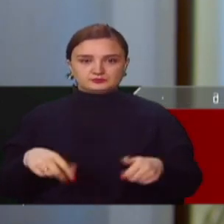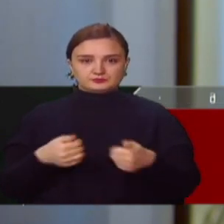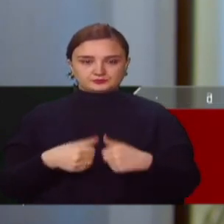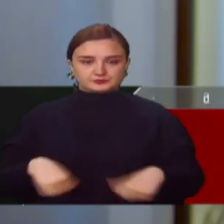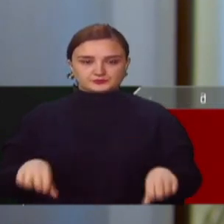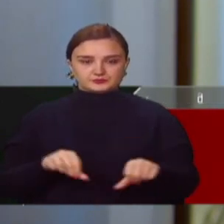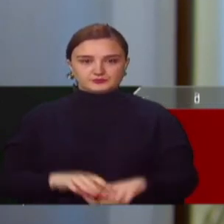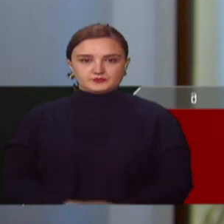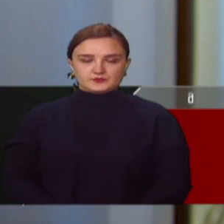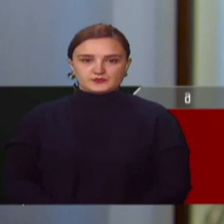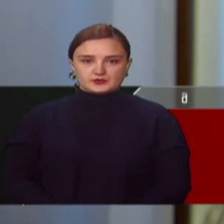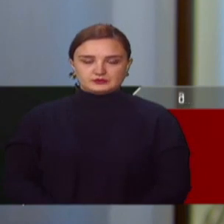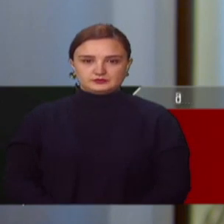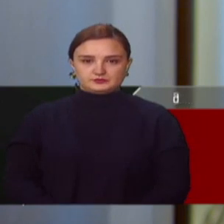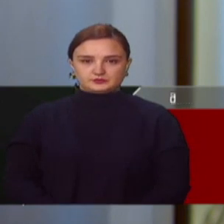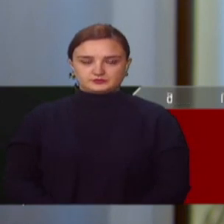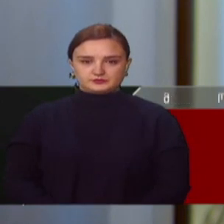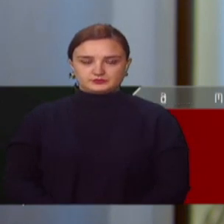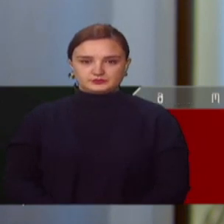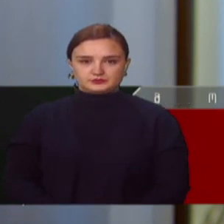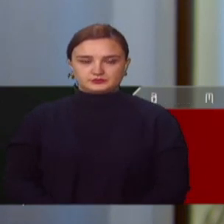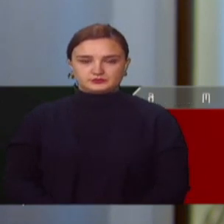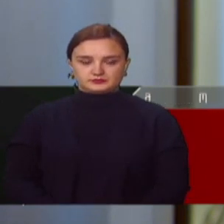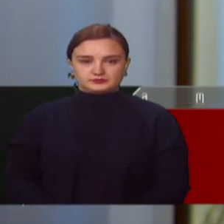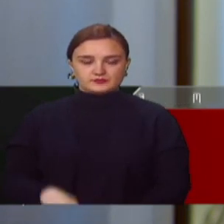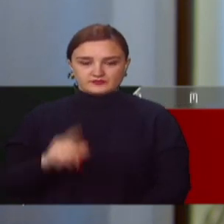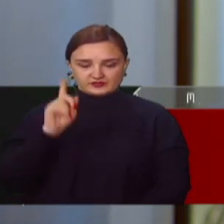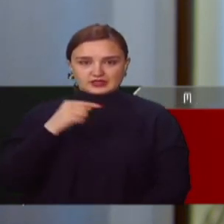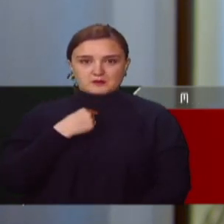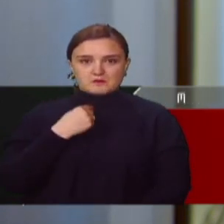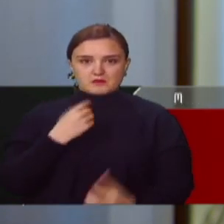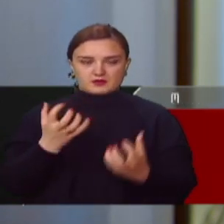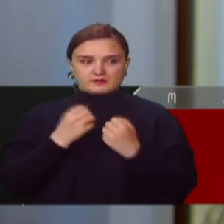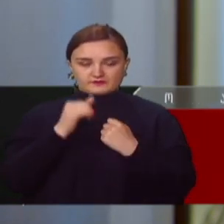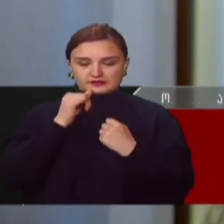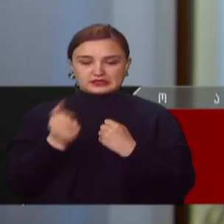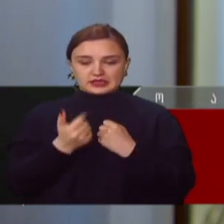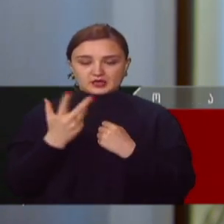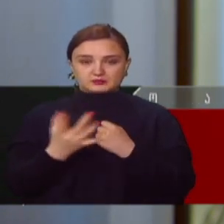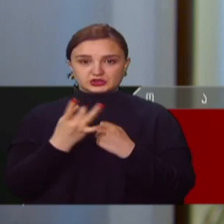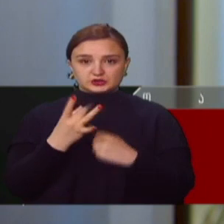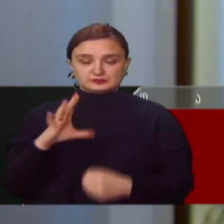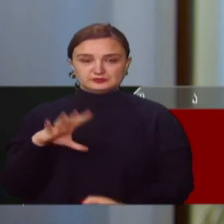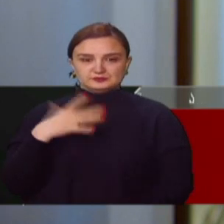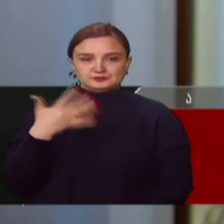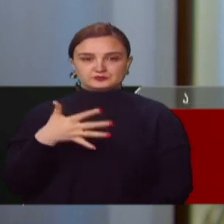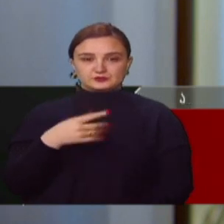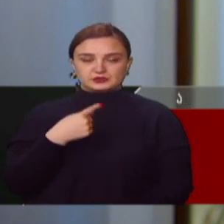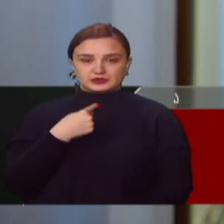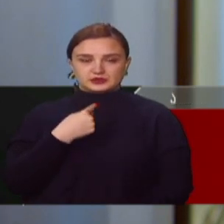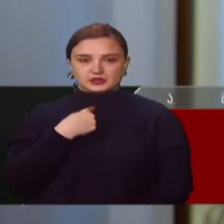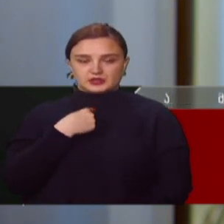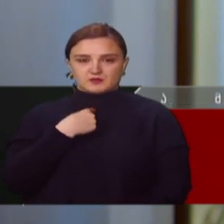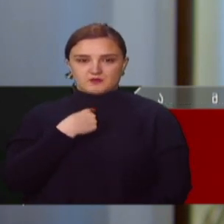თქვენ გახსოვთ როგორ მოიხსნენ, ხო რეგისტრაცია ჩააგდეს, ანუ ფორუმი ვერ შეუკრიბეთ და რამდენჯერაც თქვენ გქონდა 50 ხმა, აი